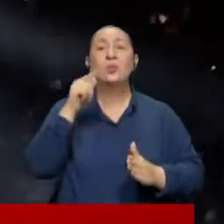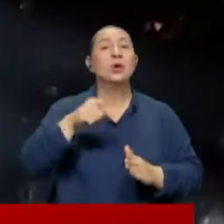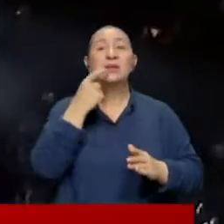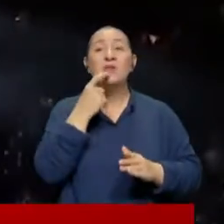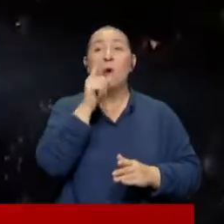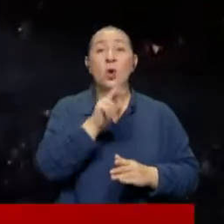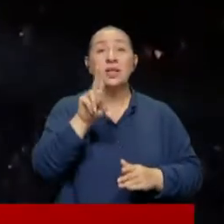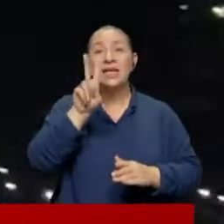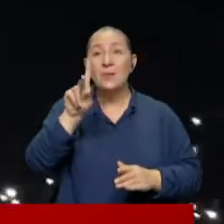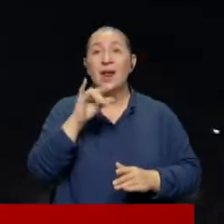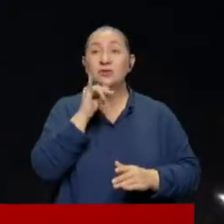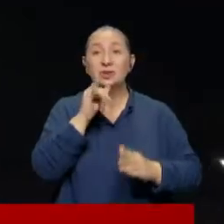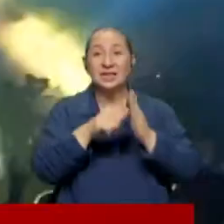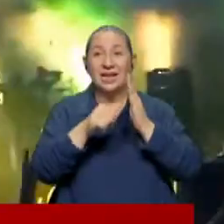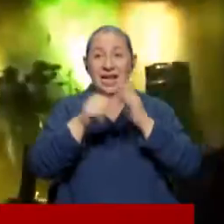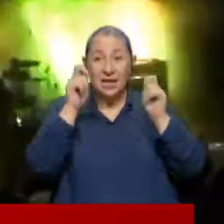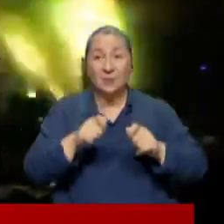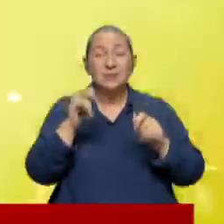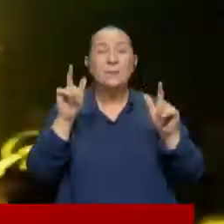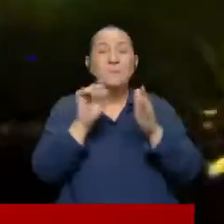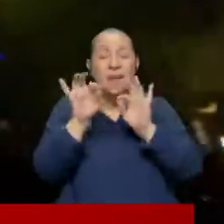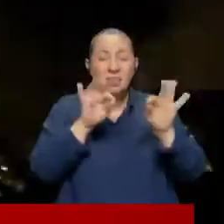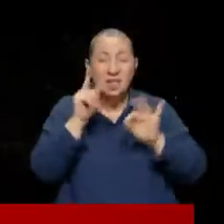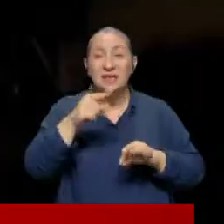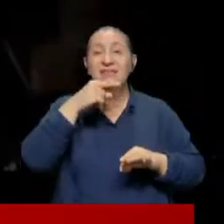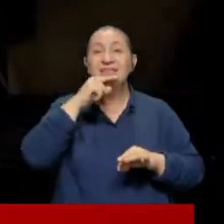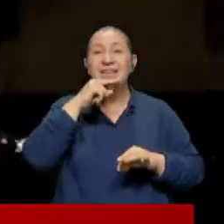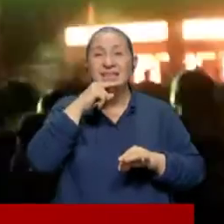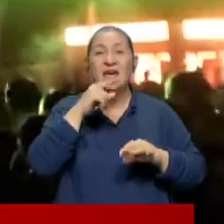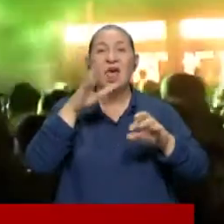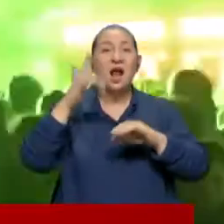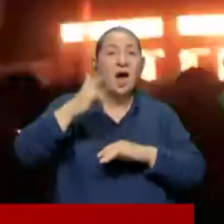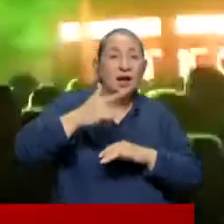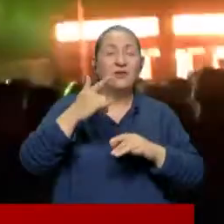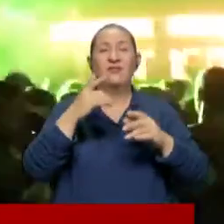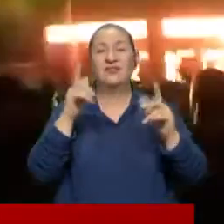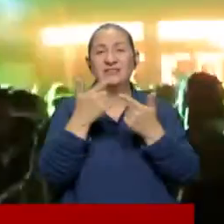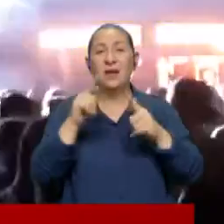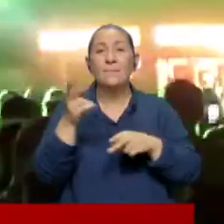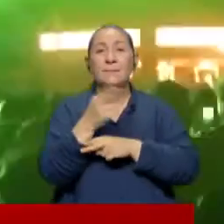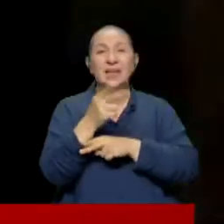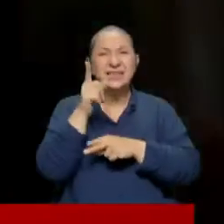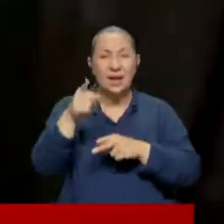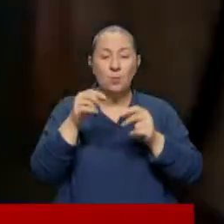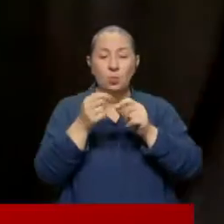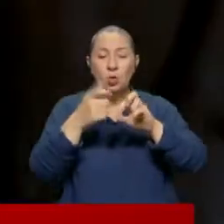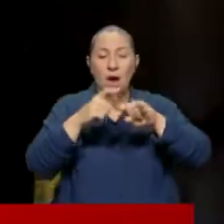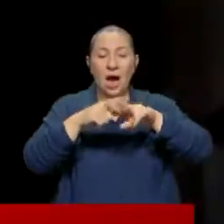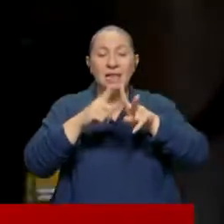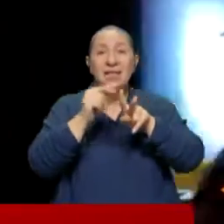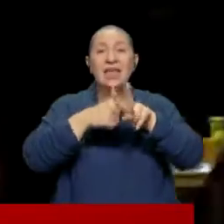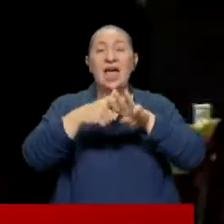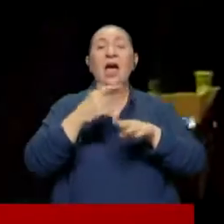bu yıl da 17/21 Ağustos tarihlerinde yapılması planlanan Zeytinli Rock Festivali Balıkesir Burhaniye Kaymakamlığı tarafından